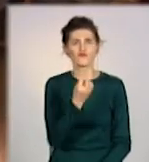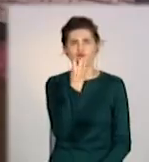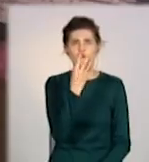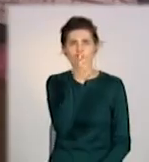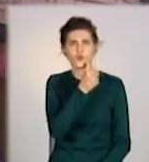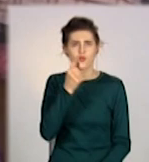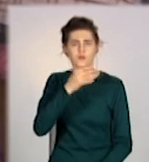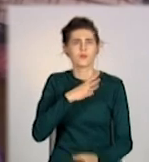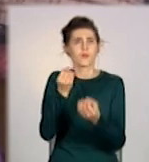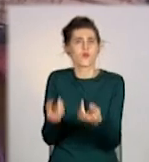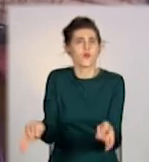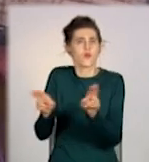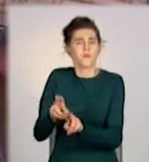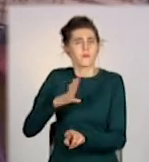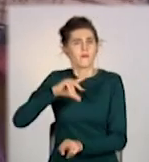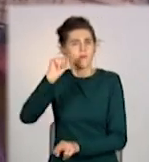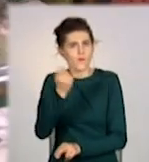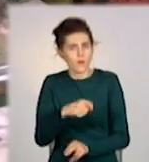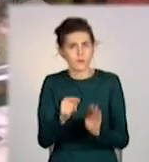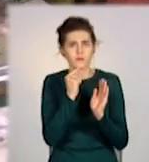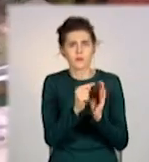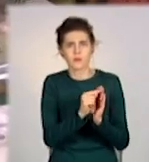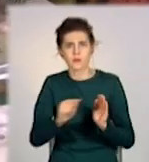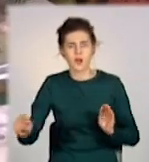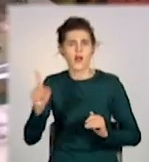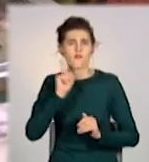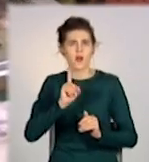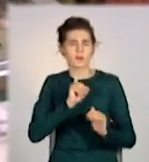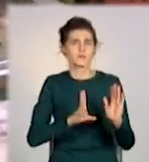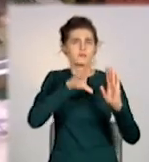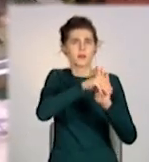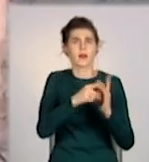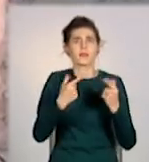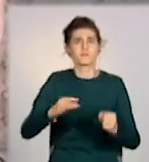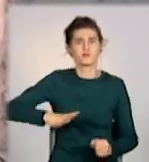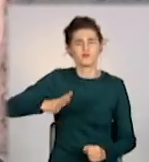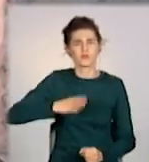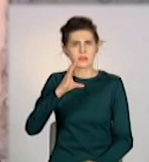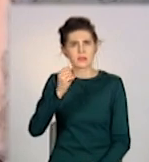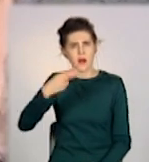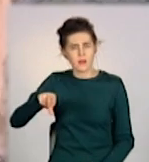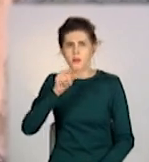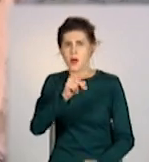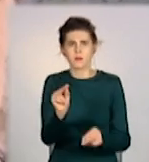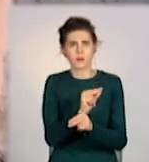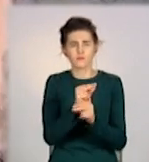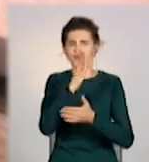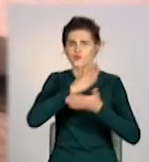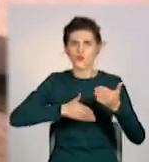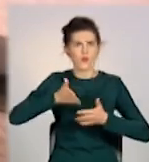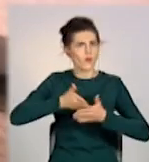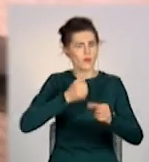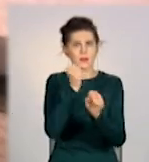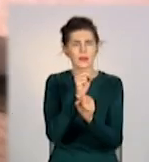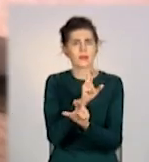2014-му, коли там розпочалися бойові дії. Прихистили жінку в будівлі колишнього дитсадка, відтоді ніякого ремонту тут не робили. А власних грошей на